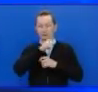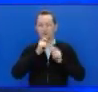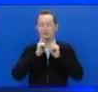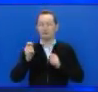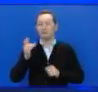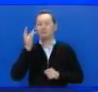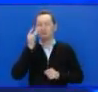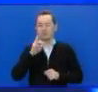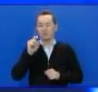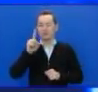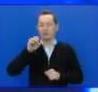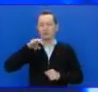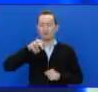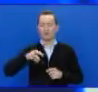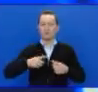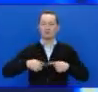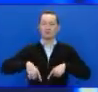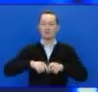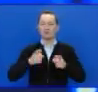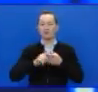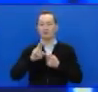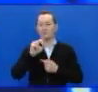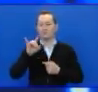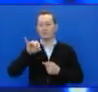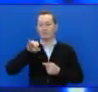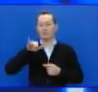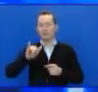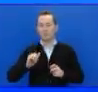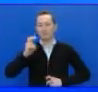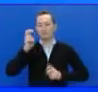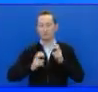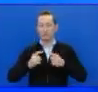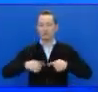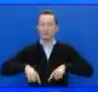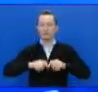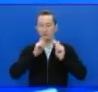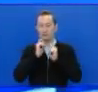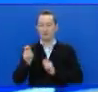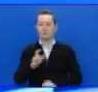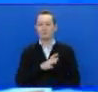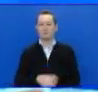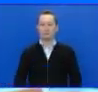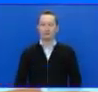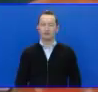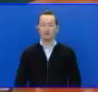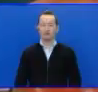әдеттегідей Қазотым өнеркәсіп орнына қарасты Қаратау жауапкершілік шектеулі серіктестігі табыс етті.